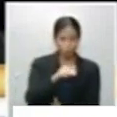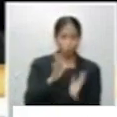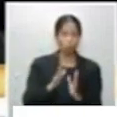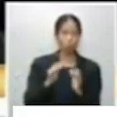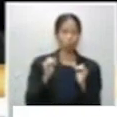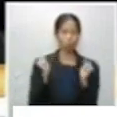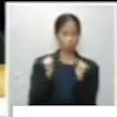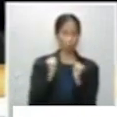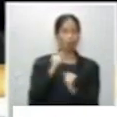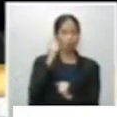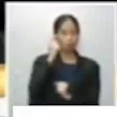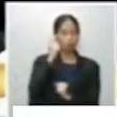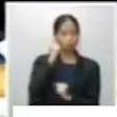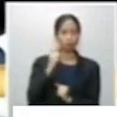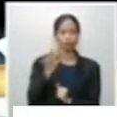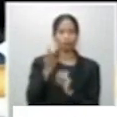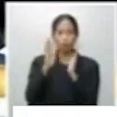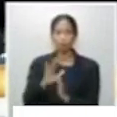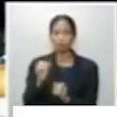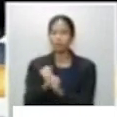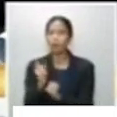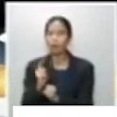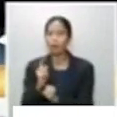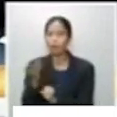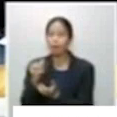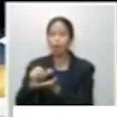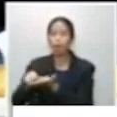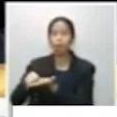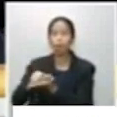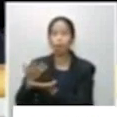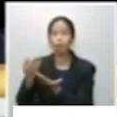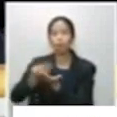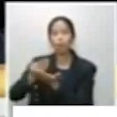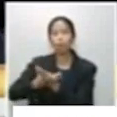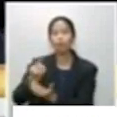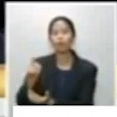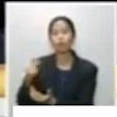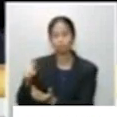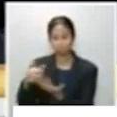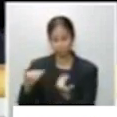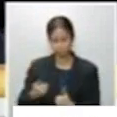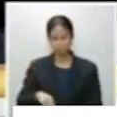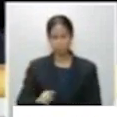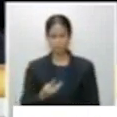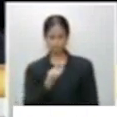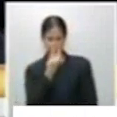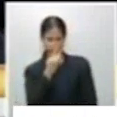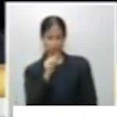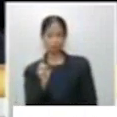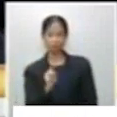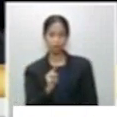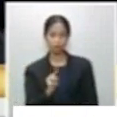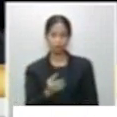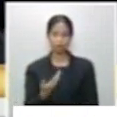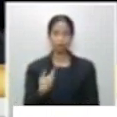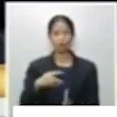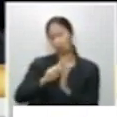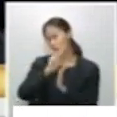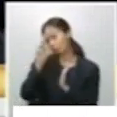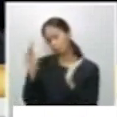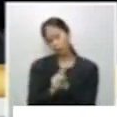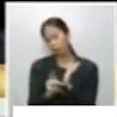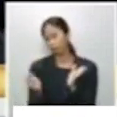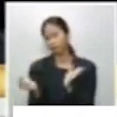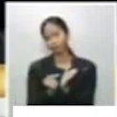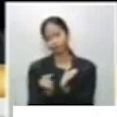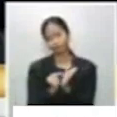คือประการหนึ่งผมเห็นในหลายเรื่องอะที่เอาเปรียบกันเพราะกฎหมายเขียน